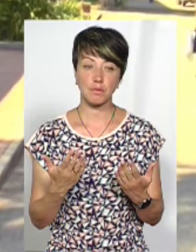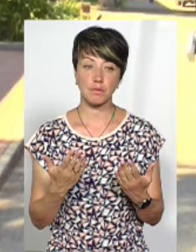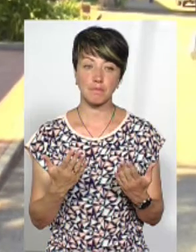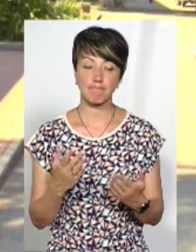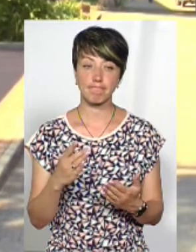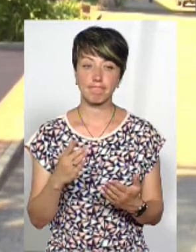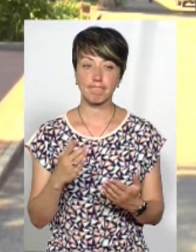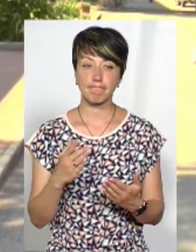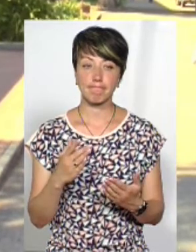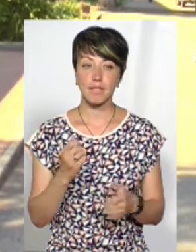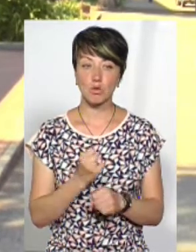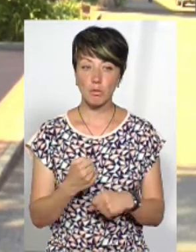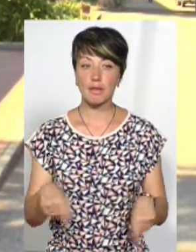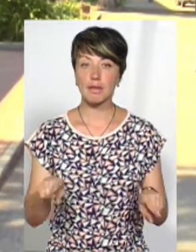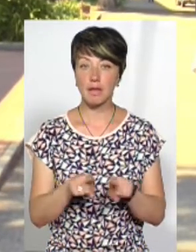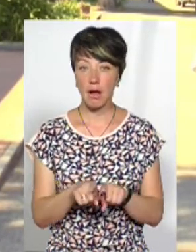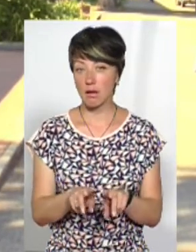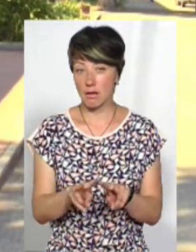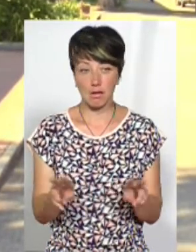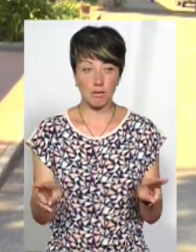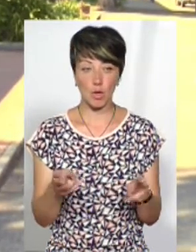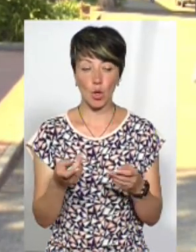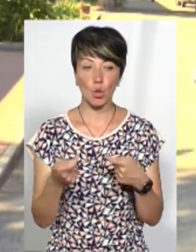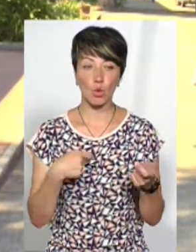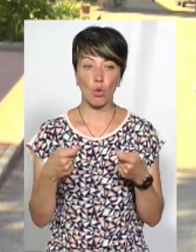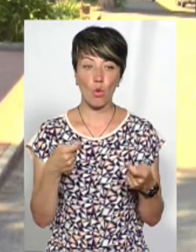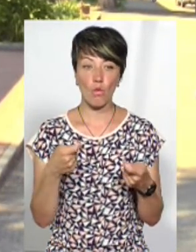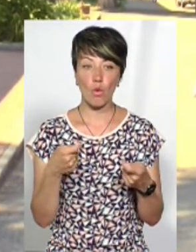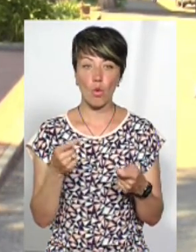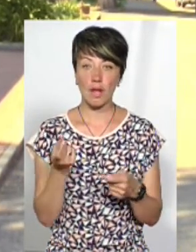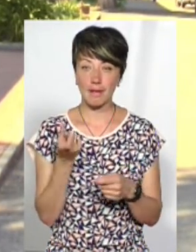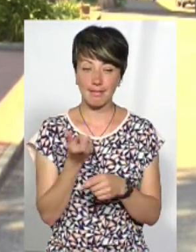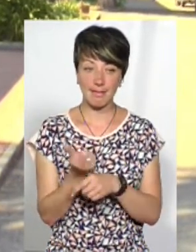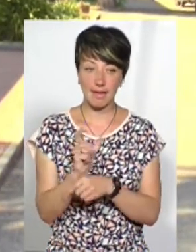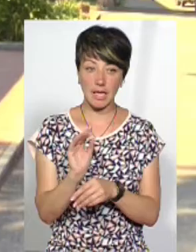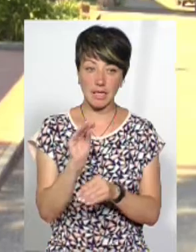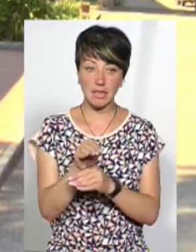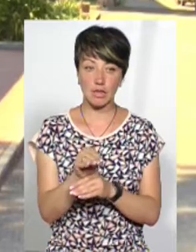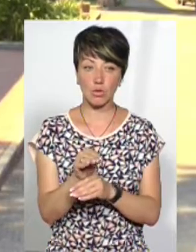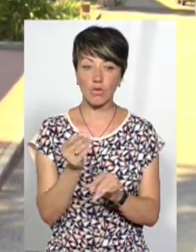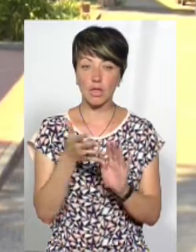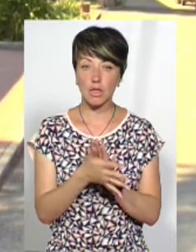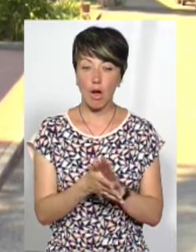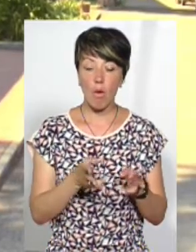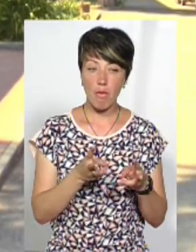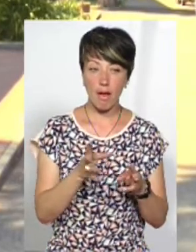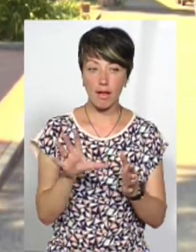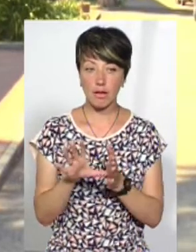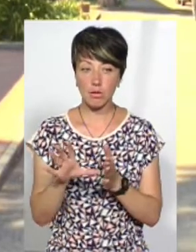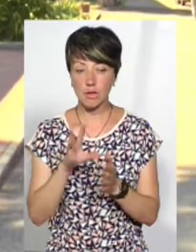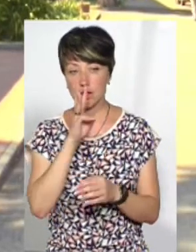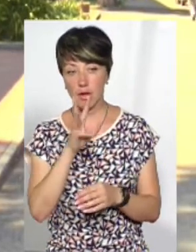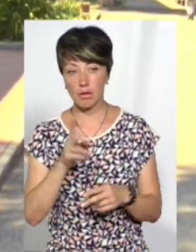питання таким чином, що все одно вони ж торгову націнку витрачають на опалення, на електроенергію, на